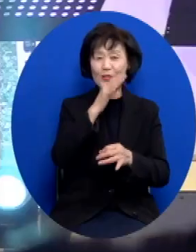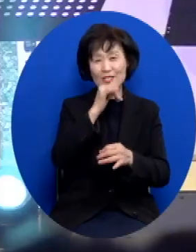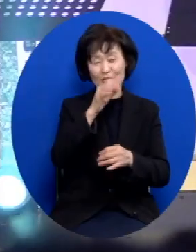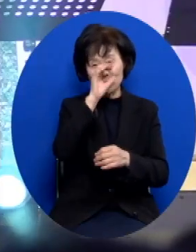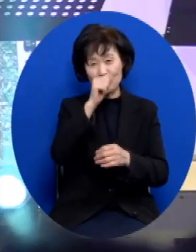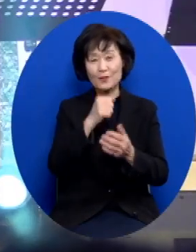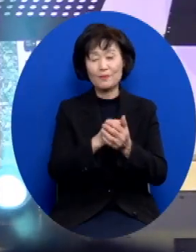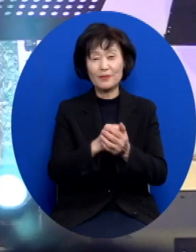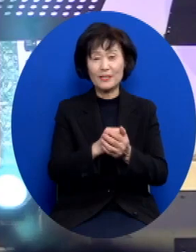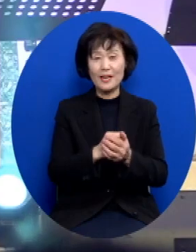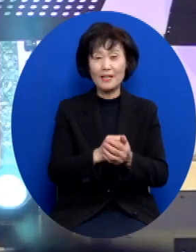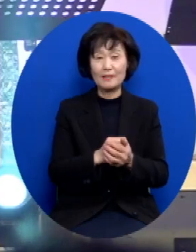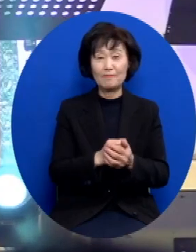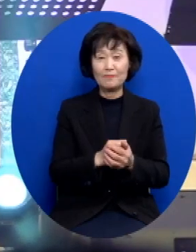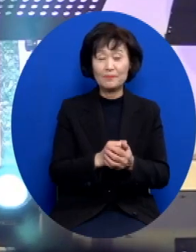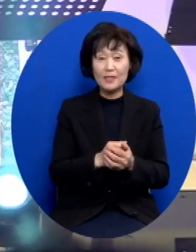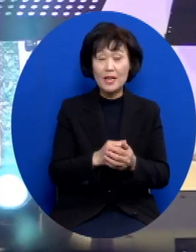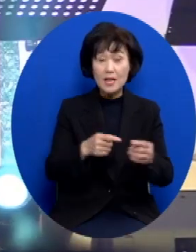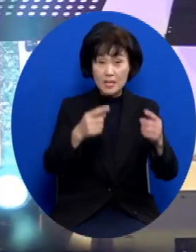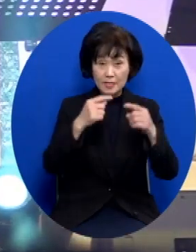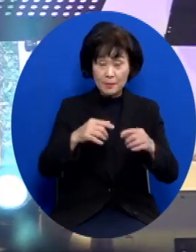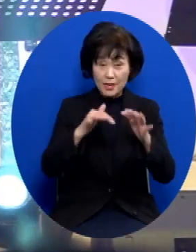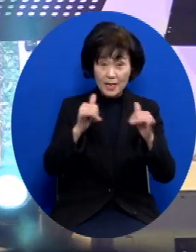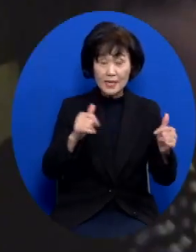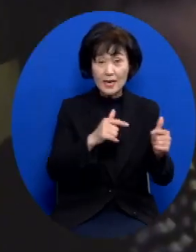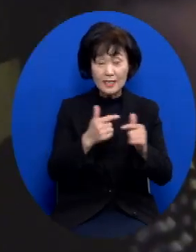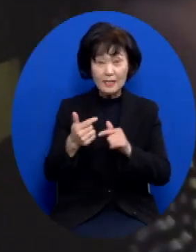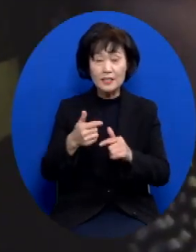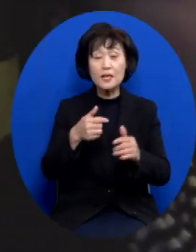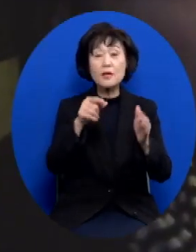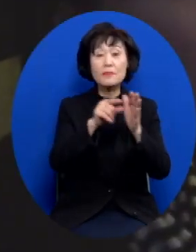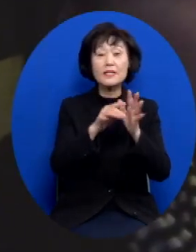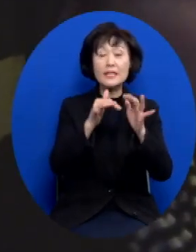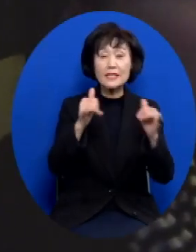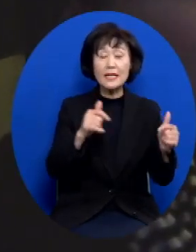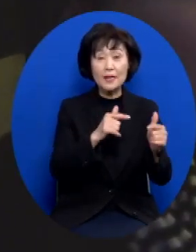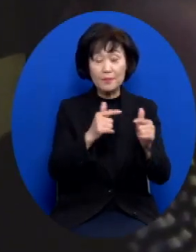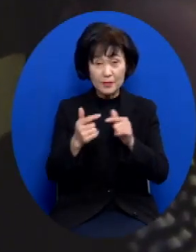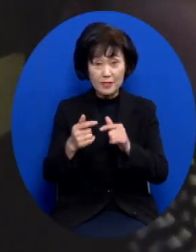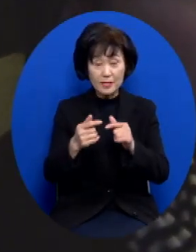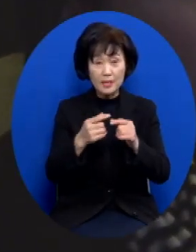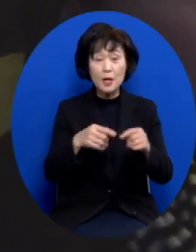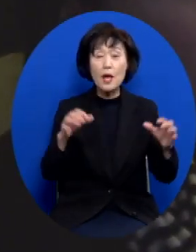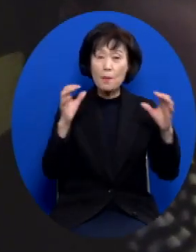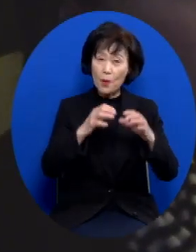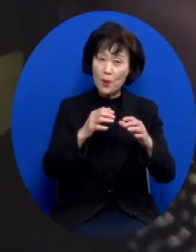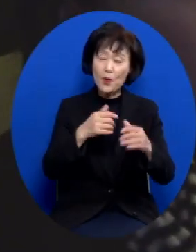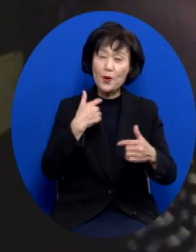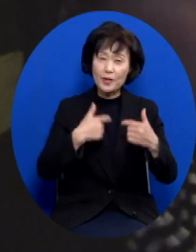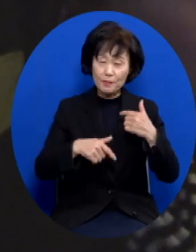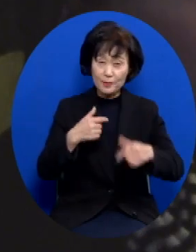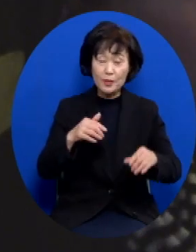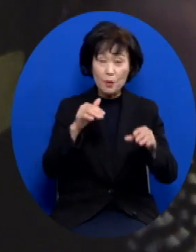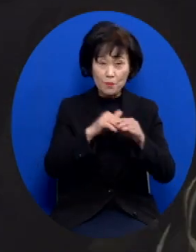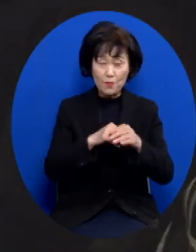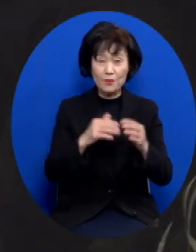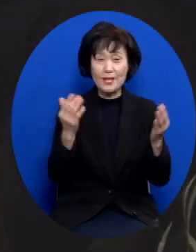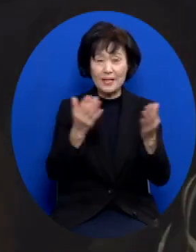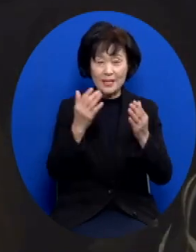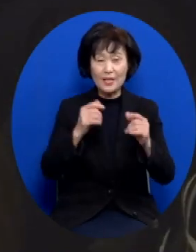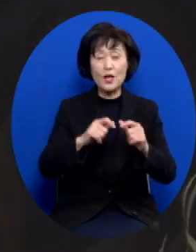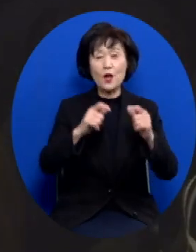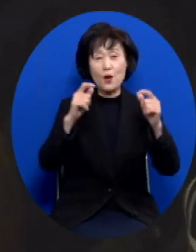사역자들도 함께했습니다. 참가자들은 크리스천 아티스트들이 한자리에 모여 기쁘다며 문화사역의 확장과